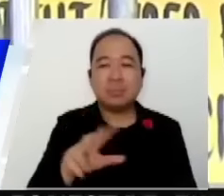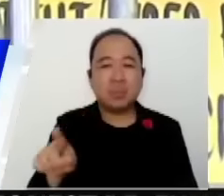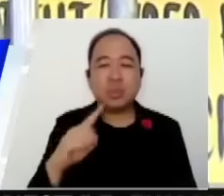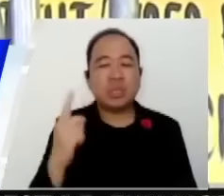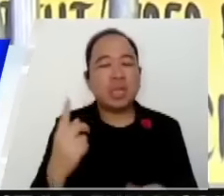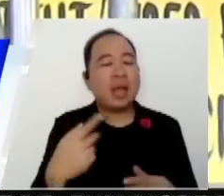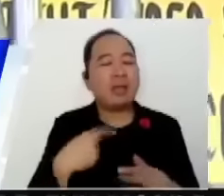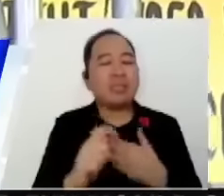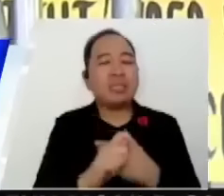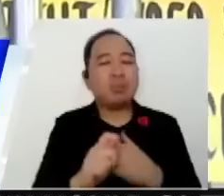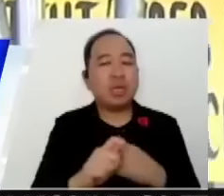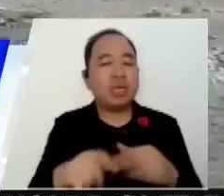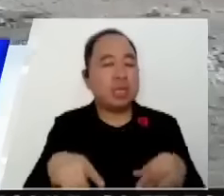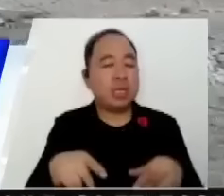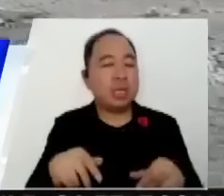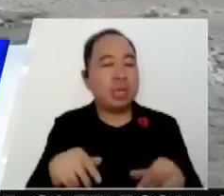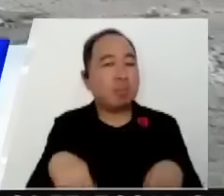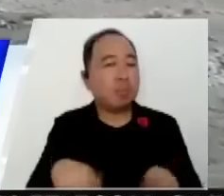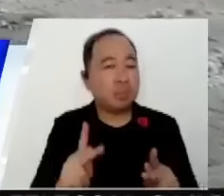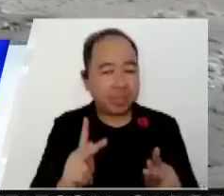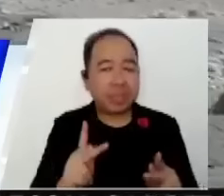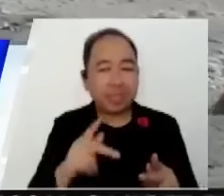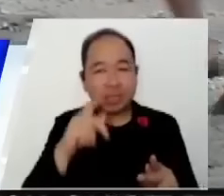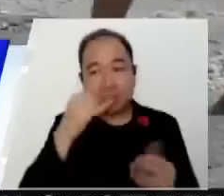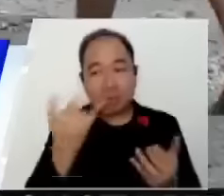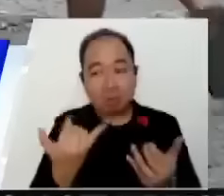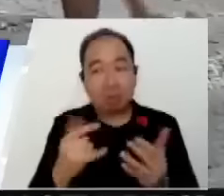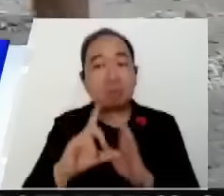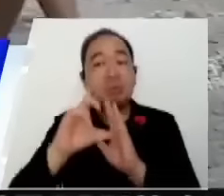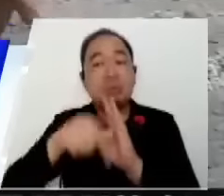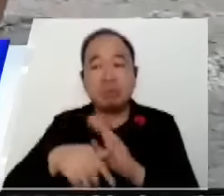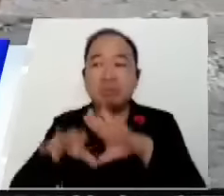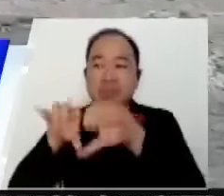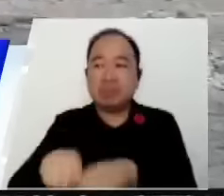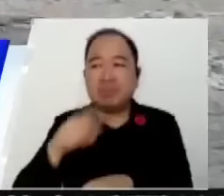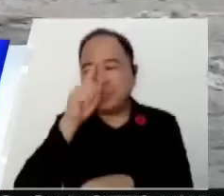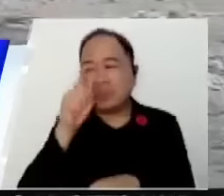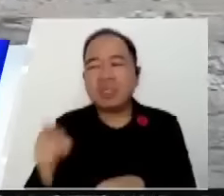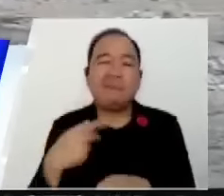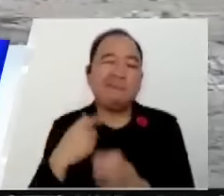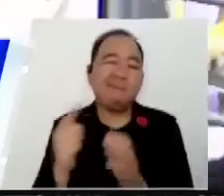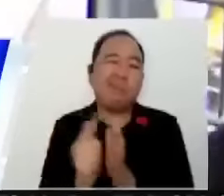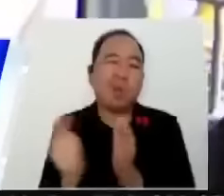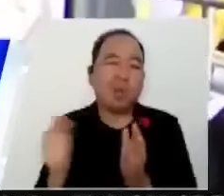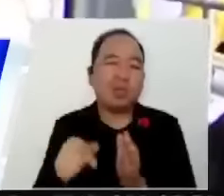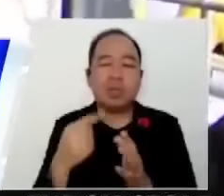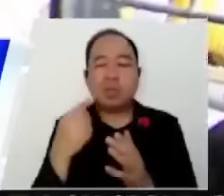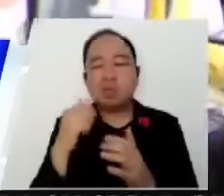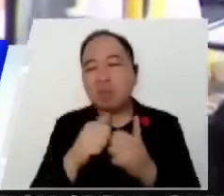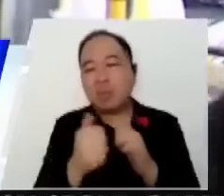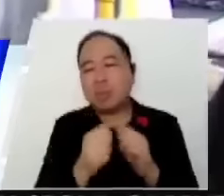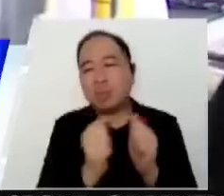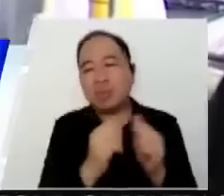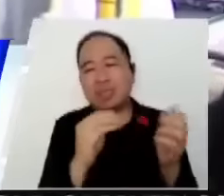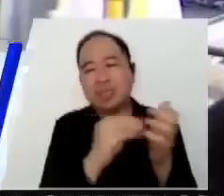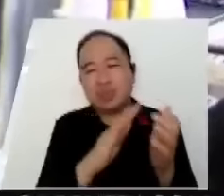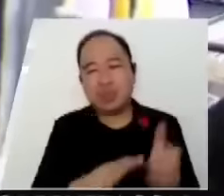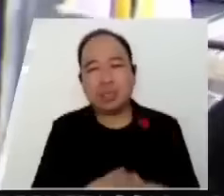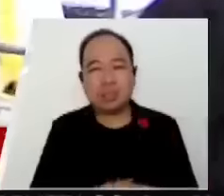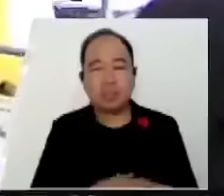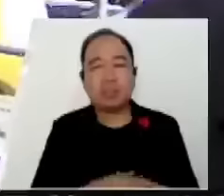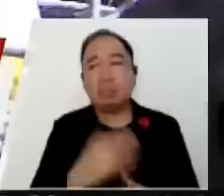pagkatapos ay huhulihin na dahil ituturing na silang mga kolorum. Problema ito sa mga estudyante. Mag-tricycle na lang po,